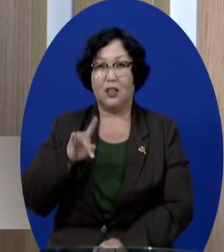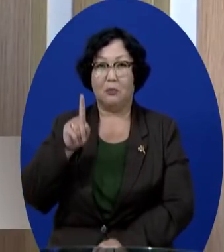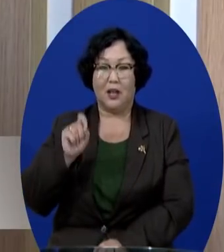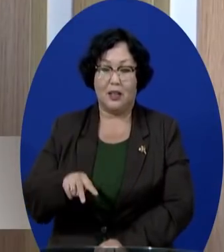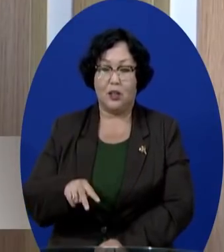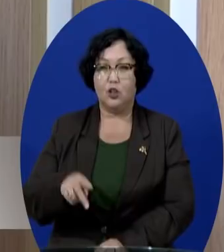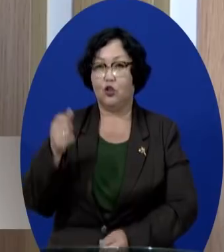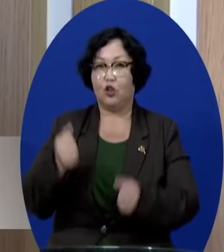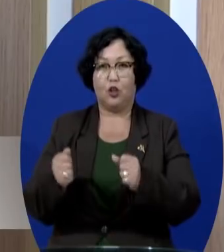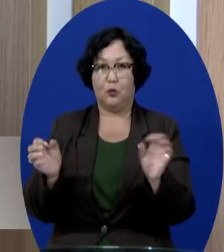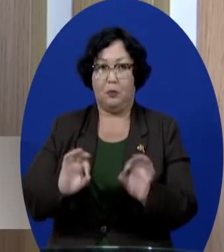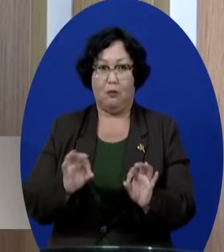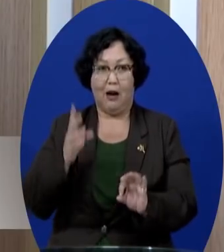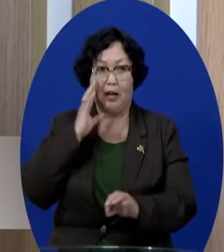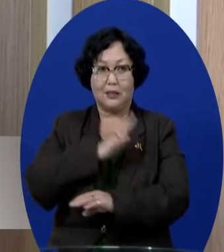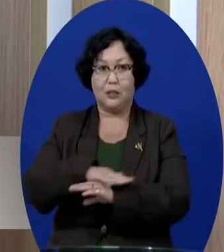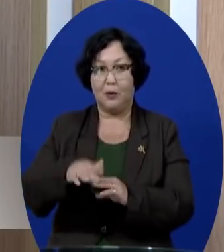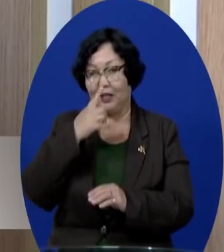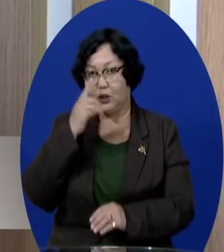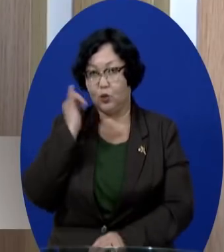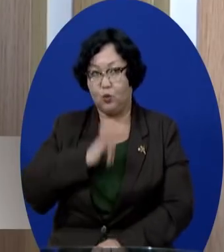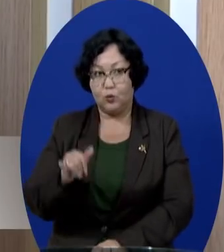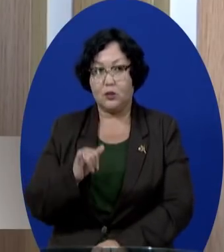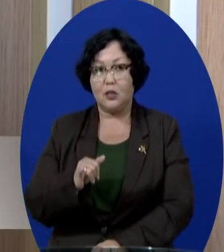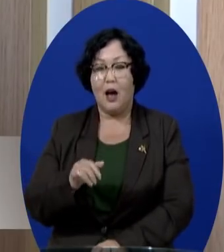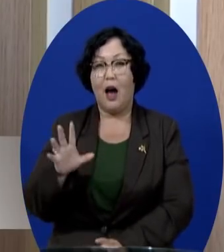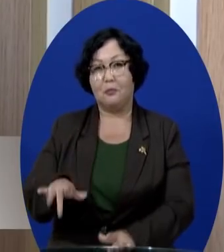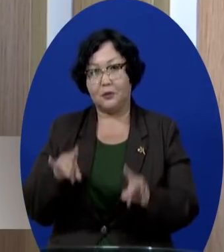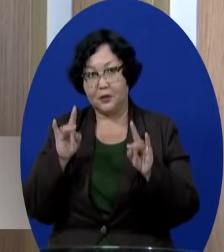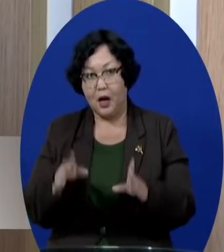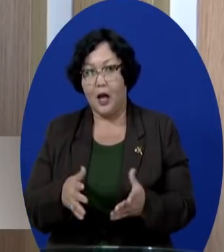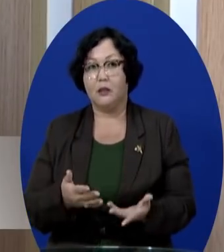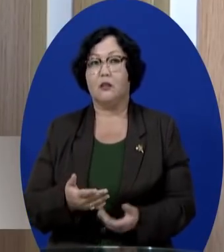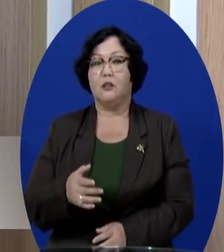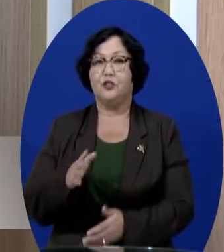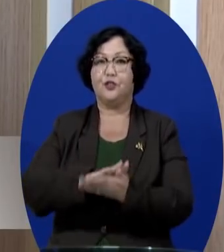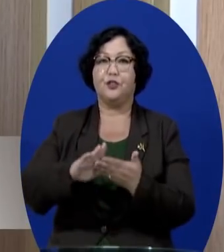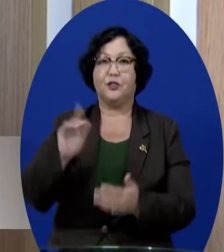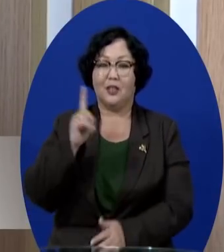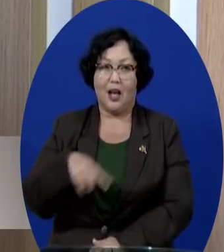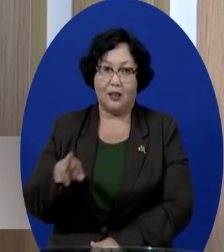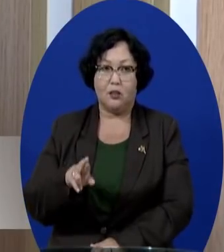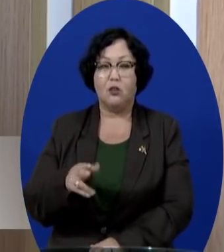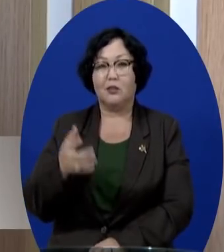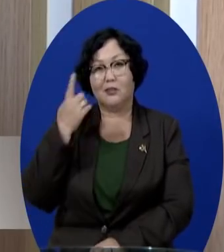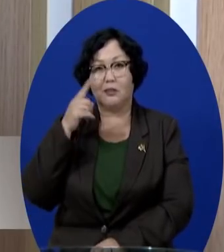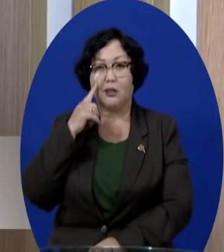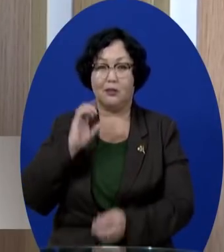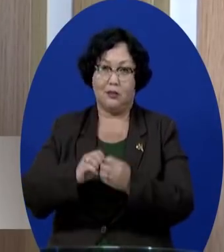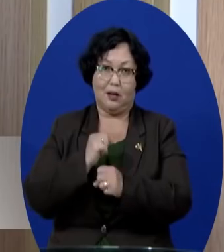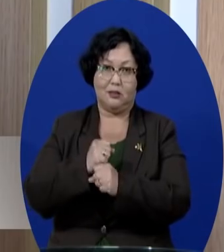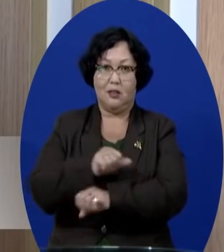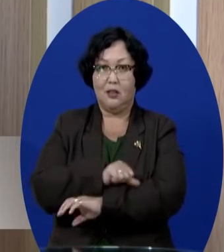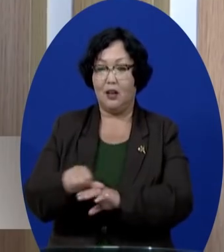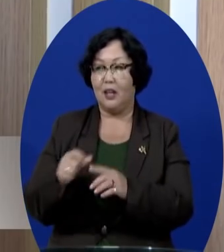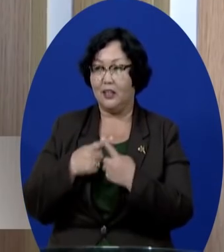ярьдаг. Энэ технологиг бол хятадууд нилээх. За хятадууд ч биштэй бас австралиуд одоо Нью Зеланд гээд олон газар хэрэгжүүлээд их нэвтрүүлээд эхэлчихлээ. Энийг бас